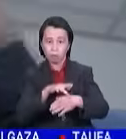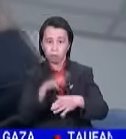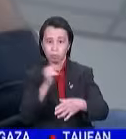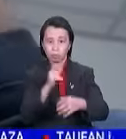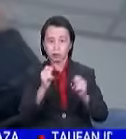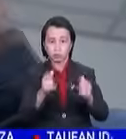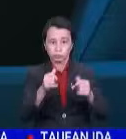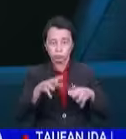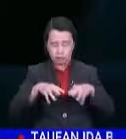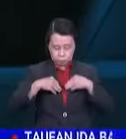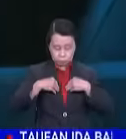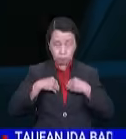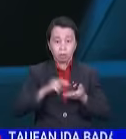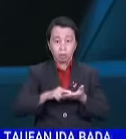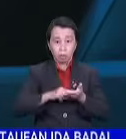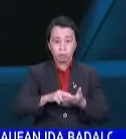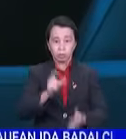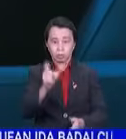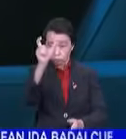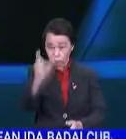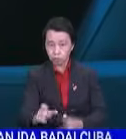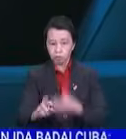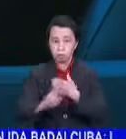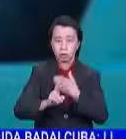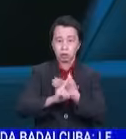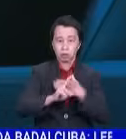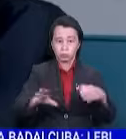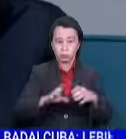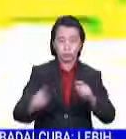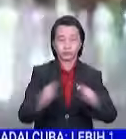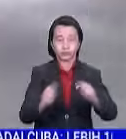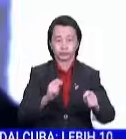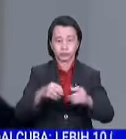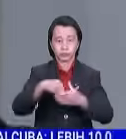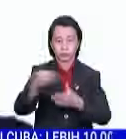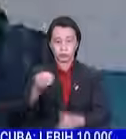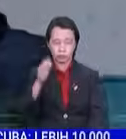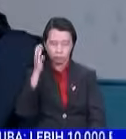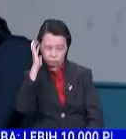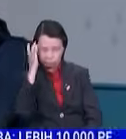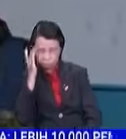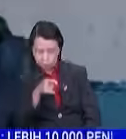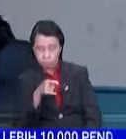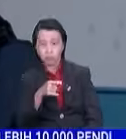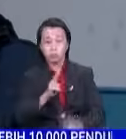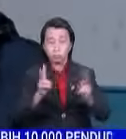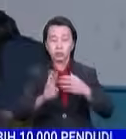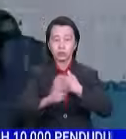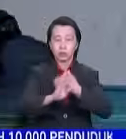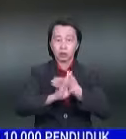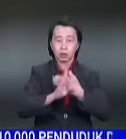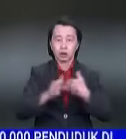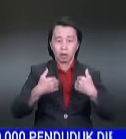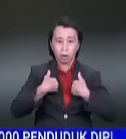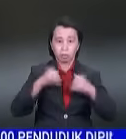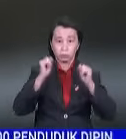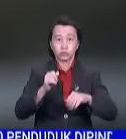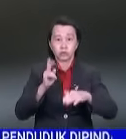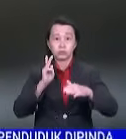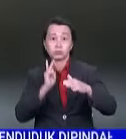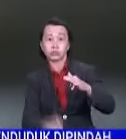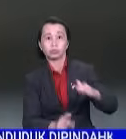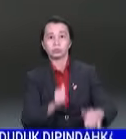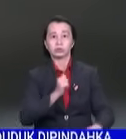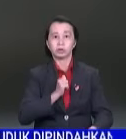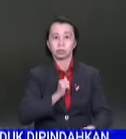dan segera menerima rawatan seseorang beresiko melakukan tindakan diluar jangkaan paling berbahaya adalah membunuh